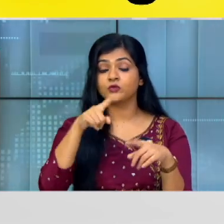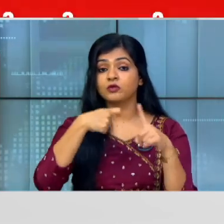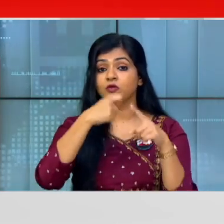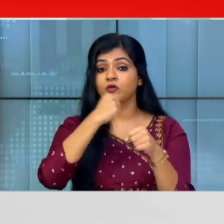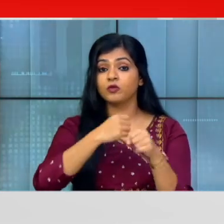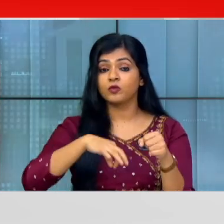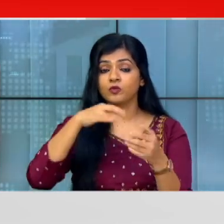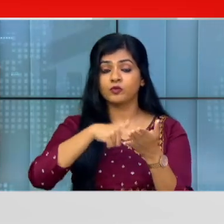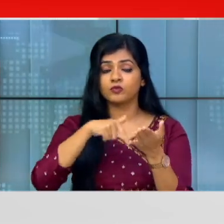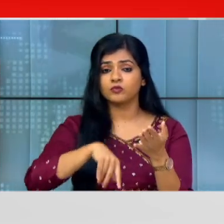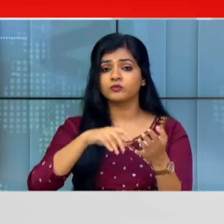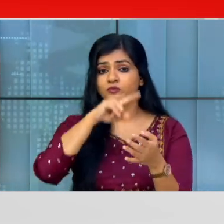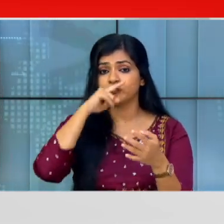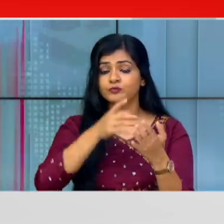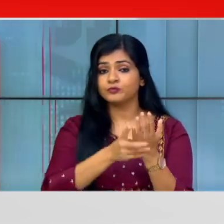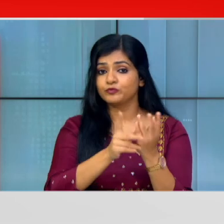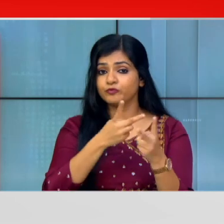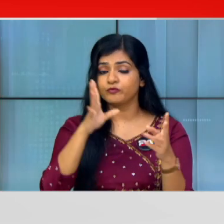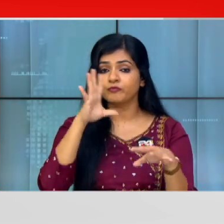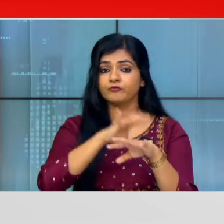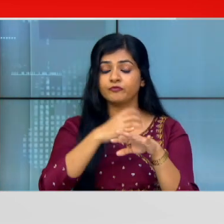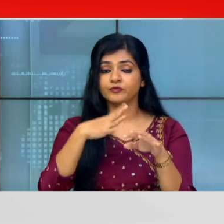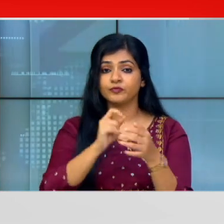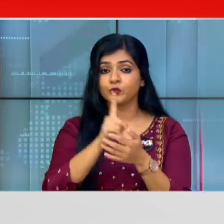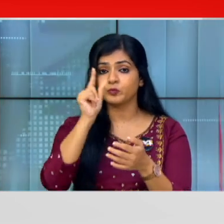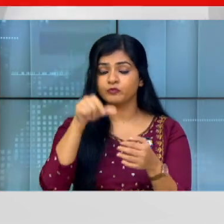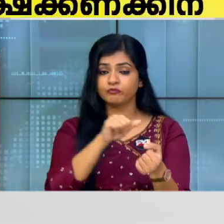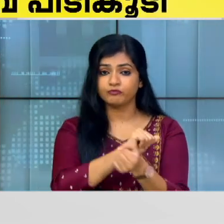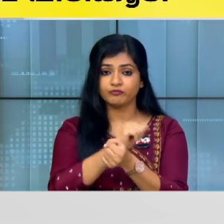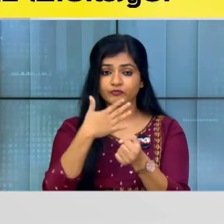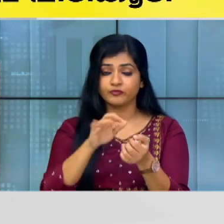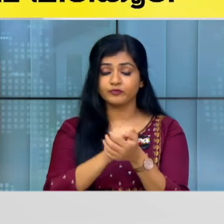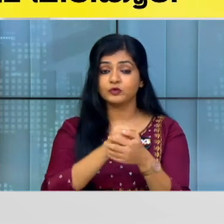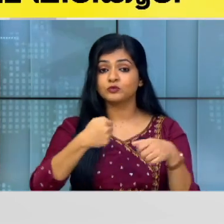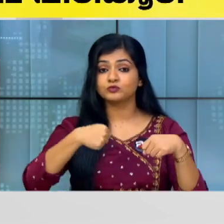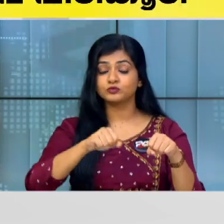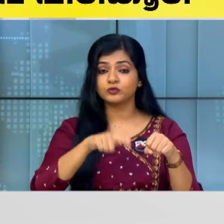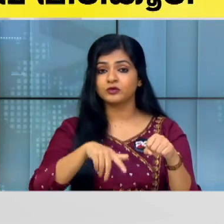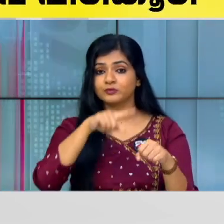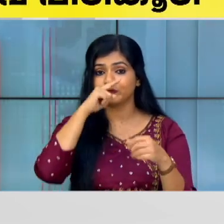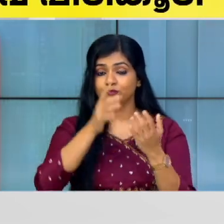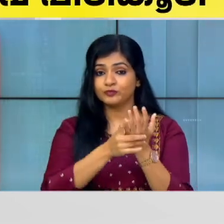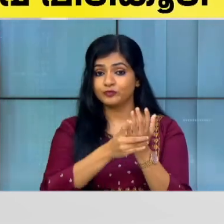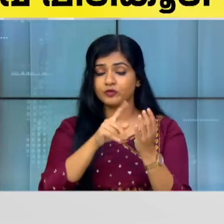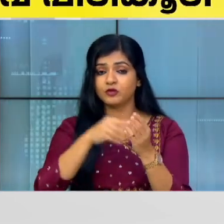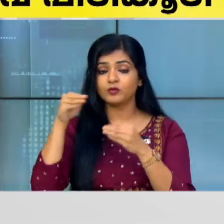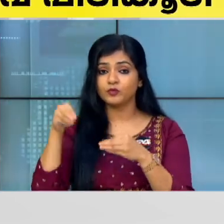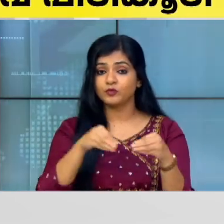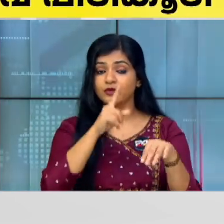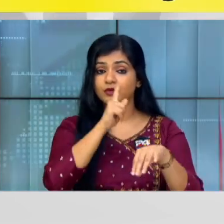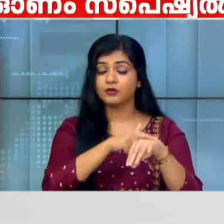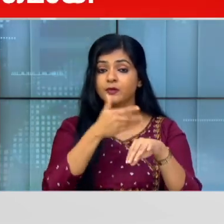ഒരാൾ അറസ്റ്റിലായിട്ടുണ്ട്. ഈ വെള്ളായണി സ്വദേശിയായ ഷിജാൻ എന്ന ആളാണ് അറസ്റ്റിലായത്. ഇയാൾ സ്കൂട്ടറിൽ കഞ്ചാവ് കടത്തിക്കൊണ്ടുവരുന്നതിനിടയിലാണ്